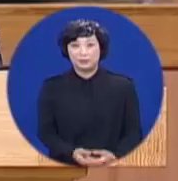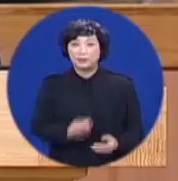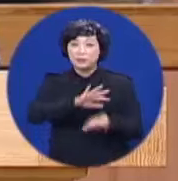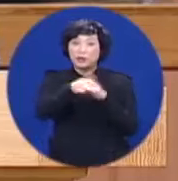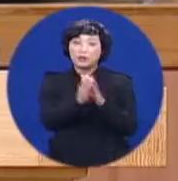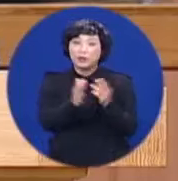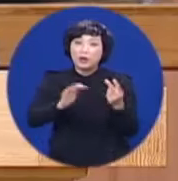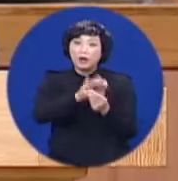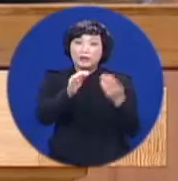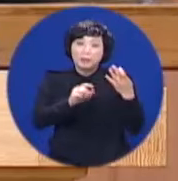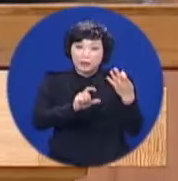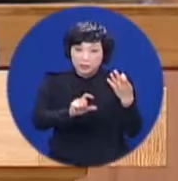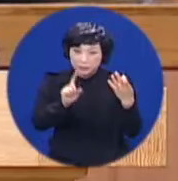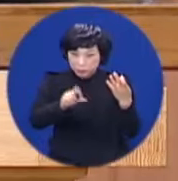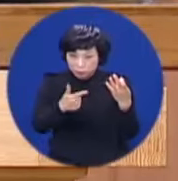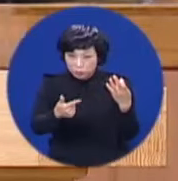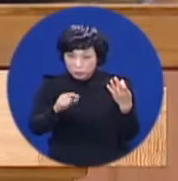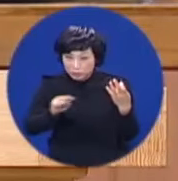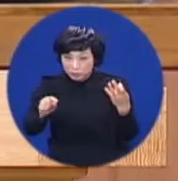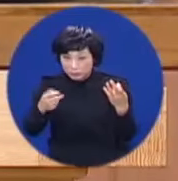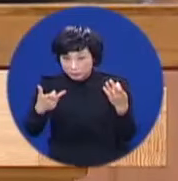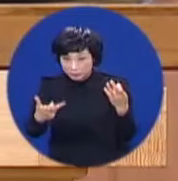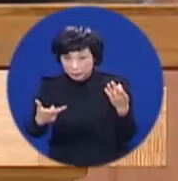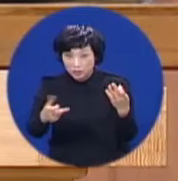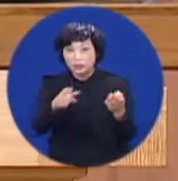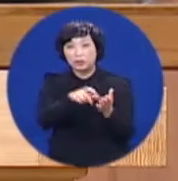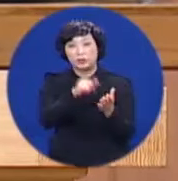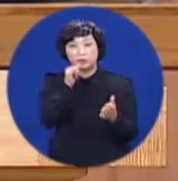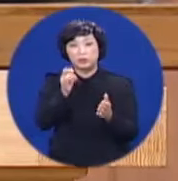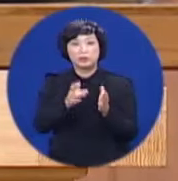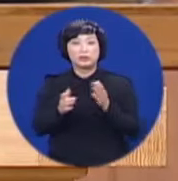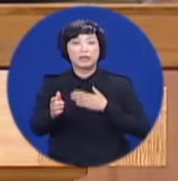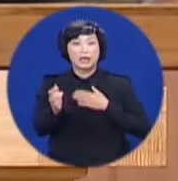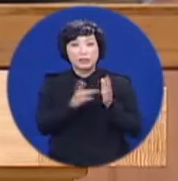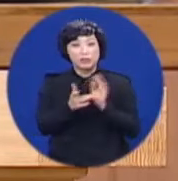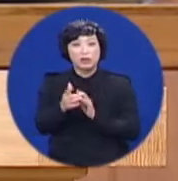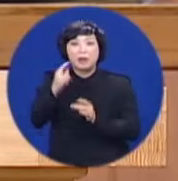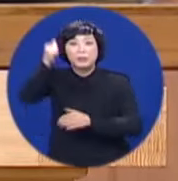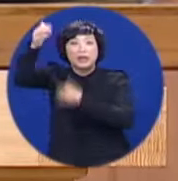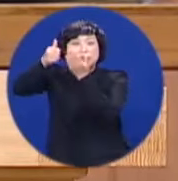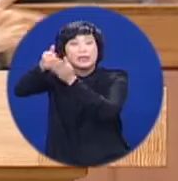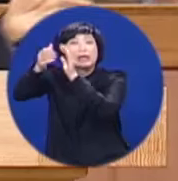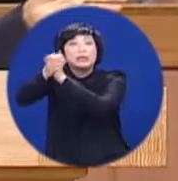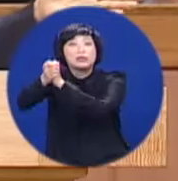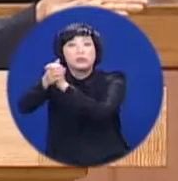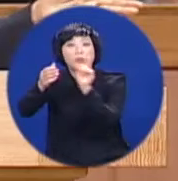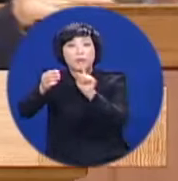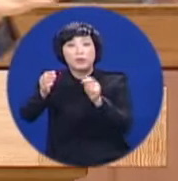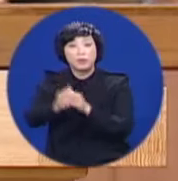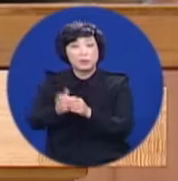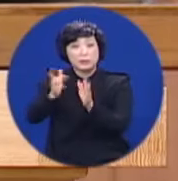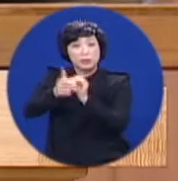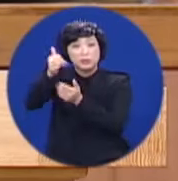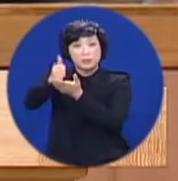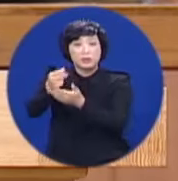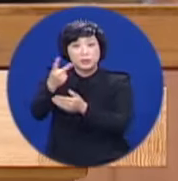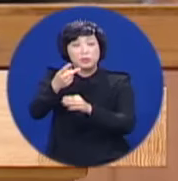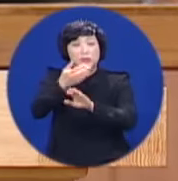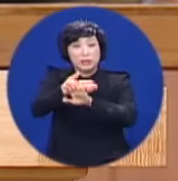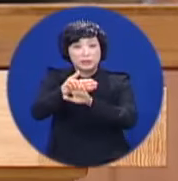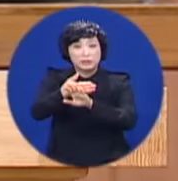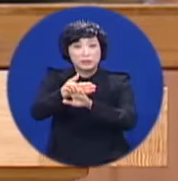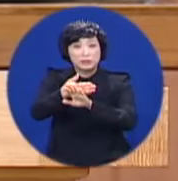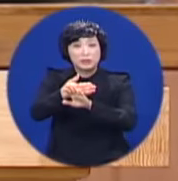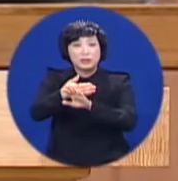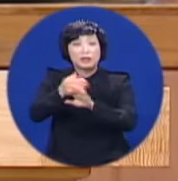요한복음 14장 16절로 17절에 내가 아버지께 구하겠으니 그가 또한 다른